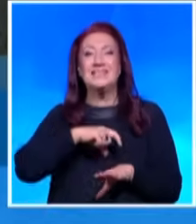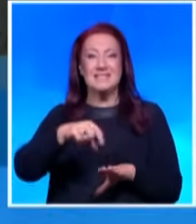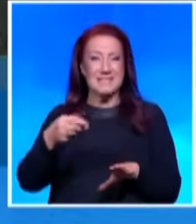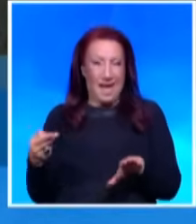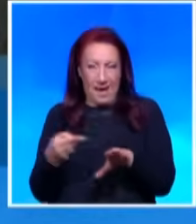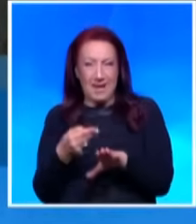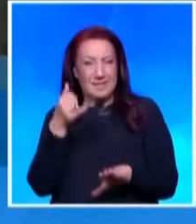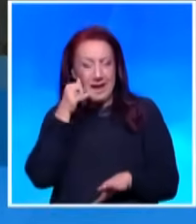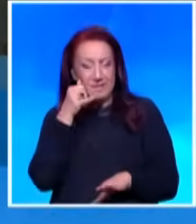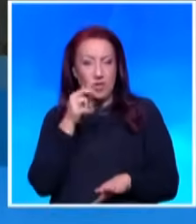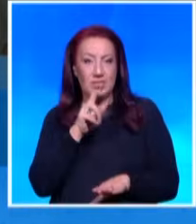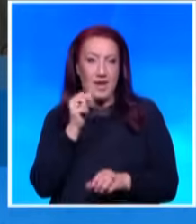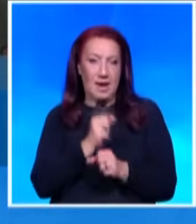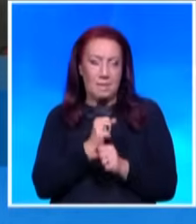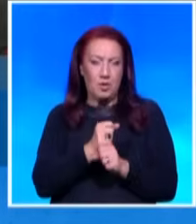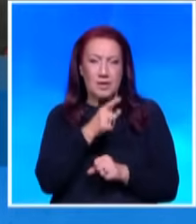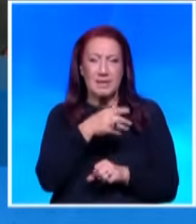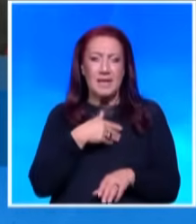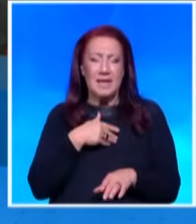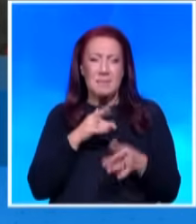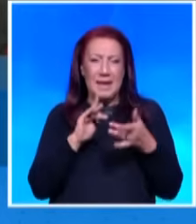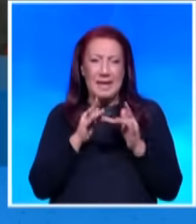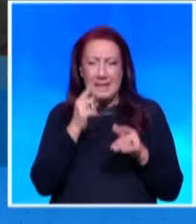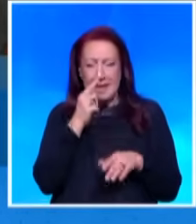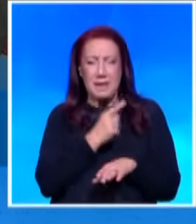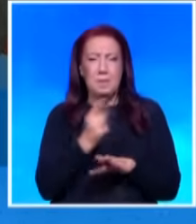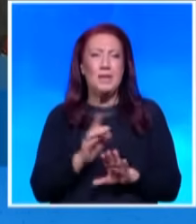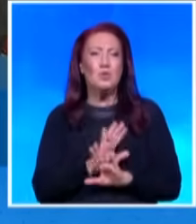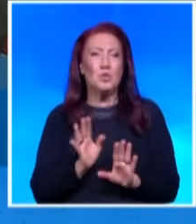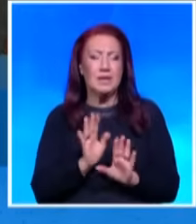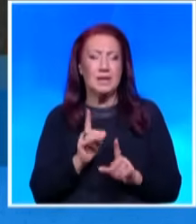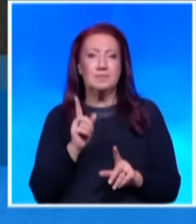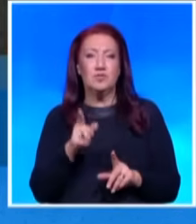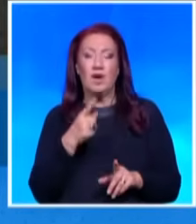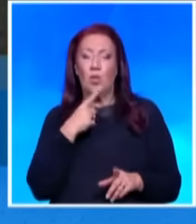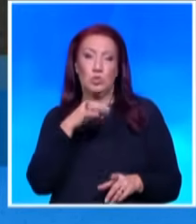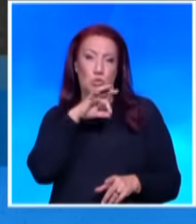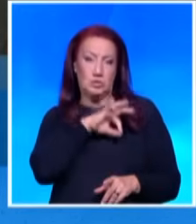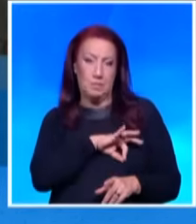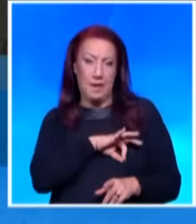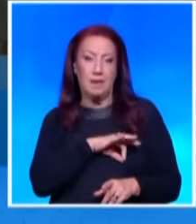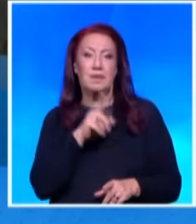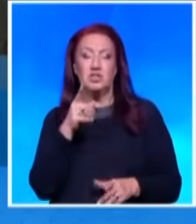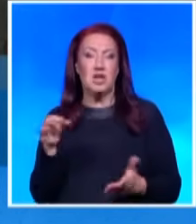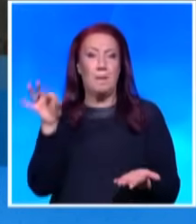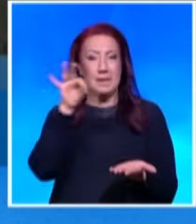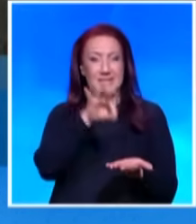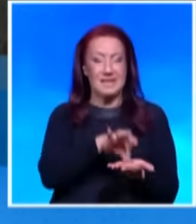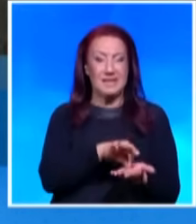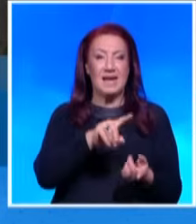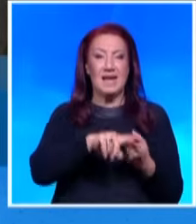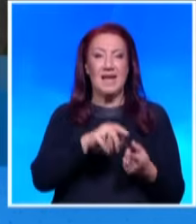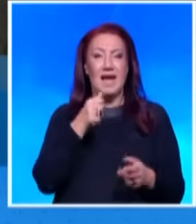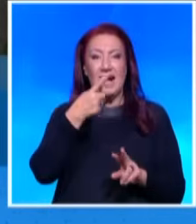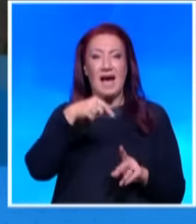те имаха интернет буквално в рамките на минути през целия ден. Това, което успяхме да разберем, е, че са пристигнали в Кайро около